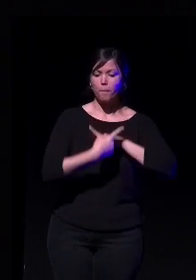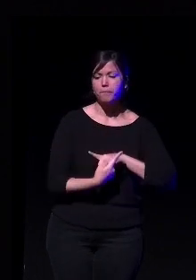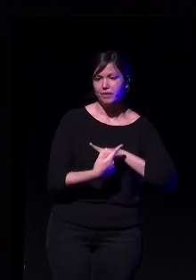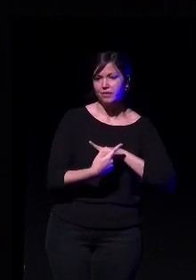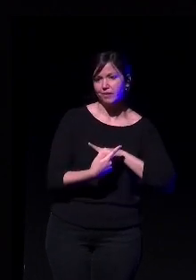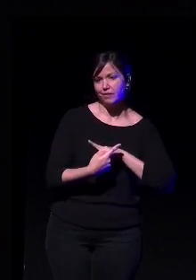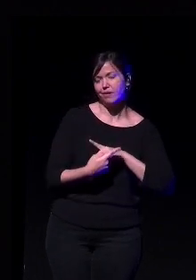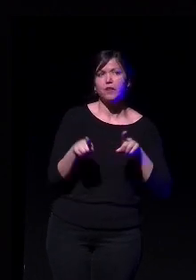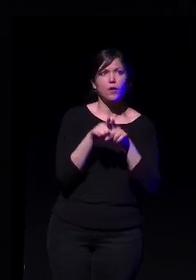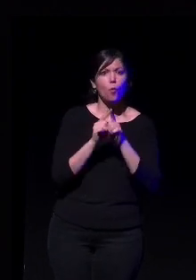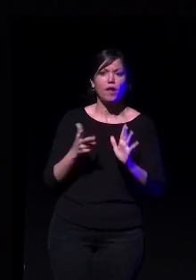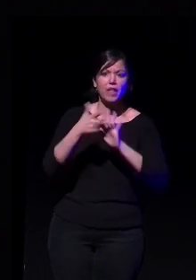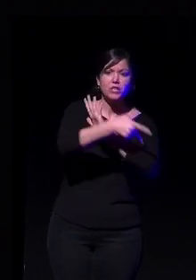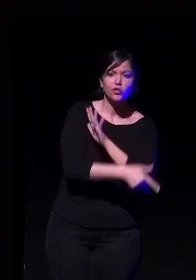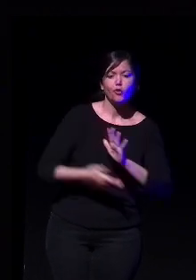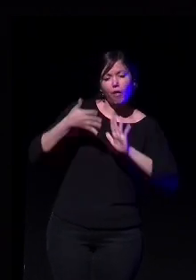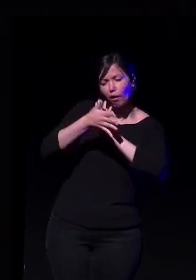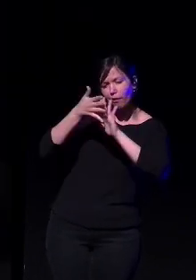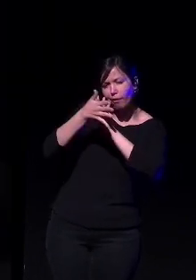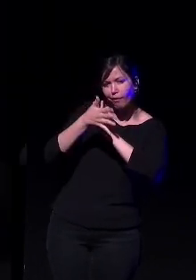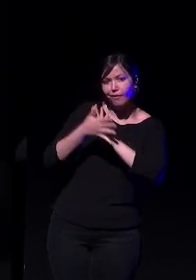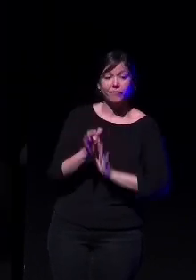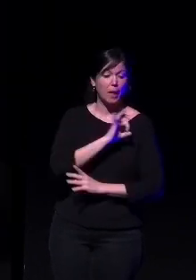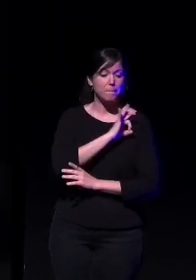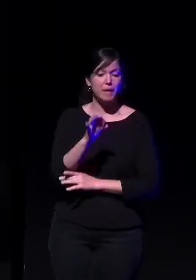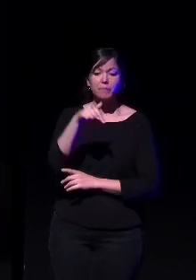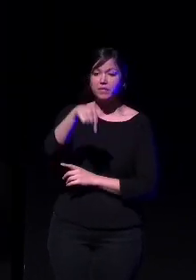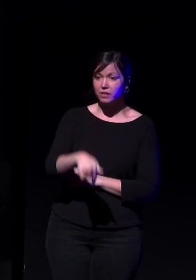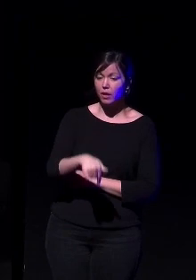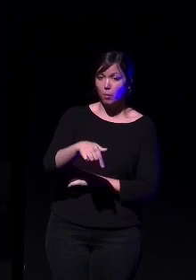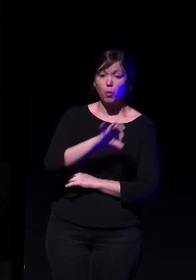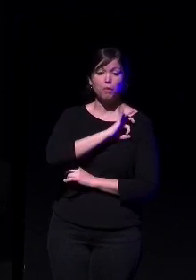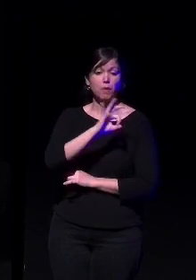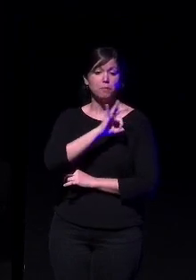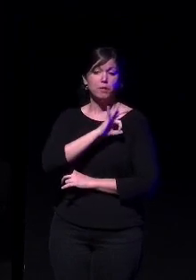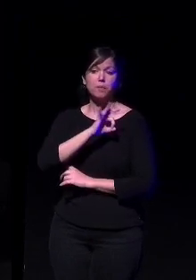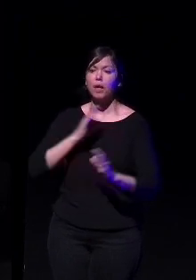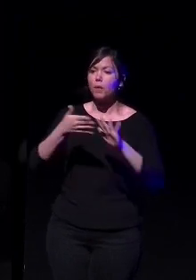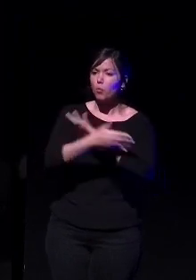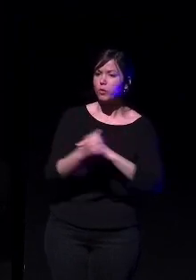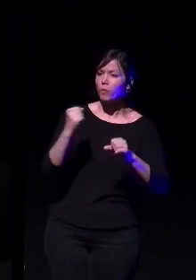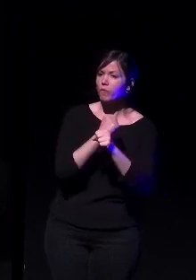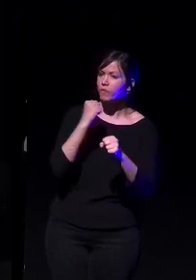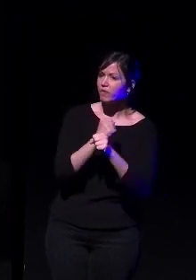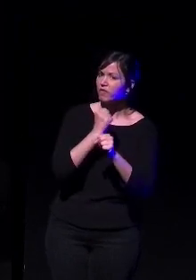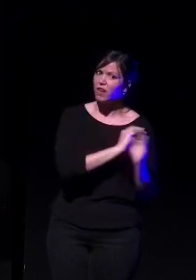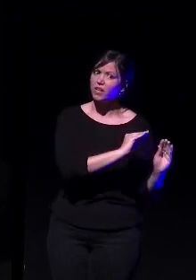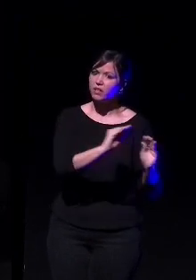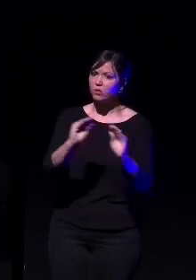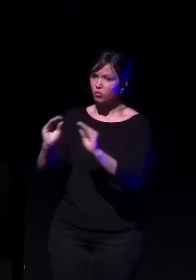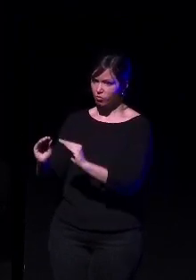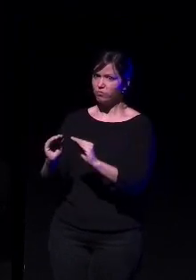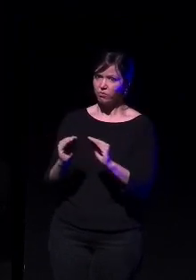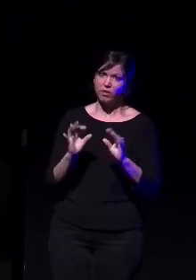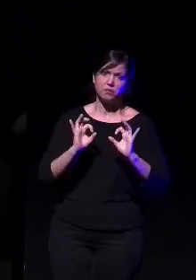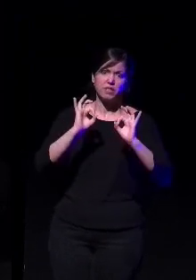grandíssim narrador d'històries. Els premis i els premiats d'avui se'ls guardona per la seva tasca, molta part d'ella